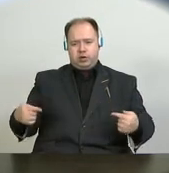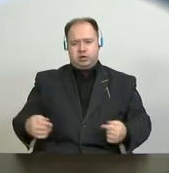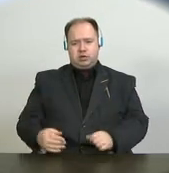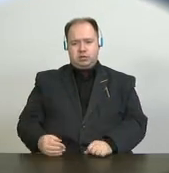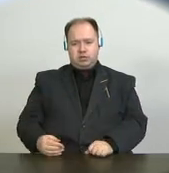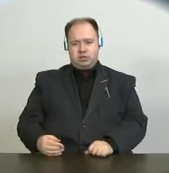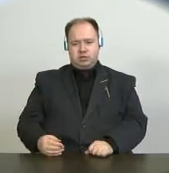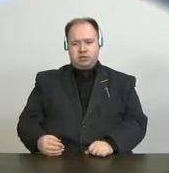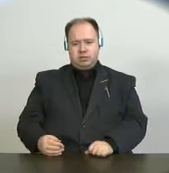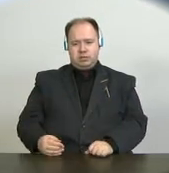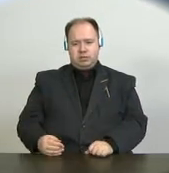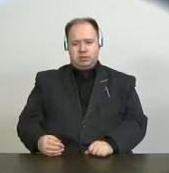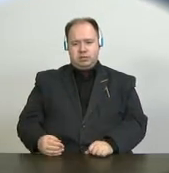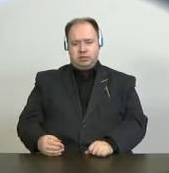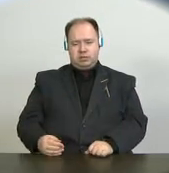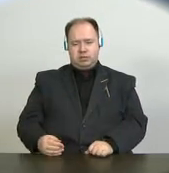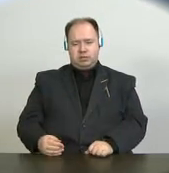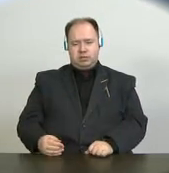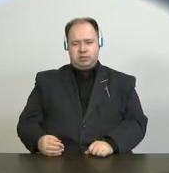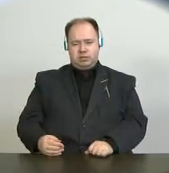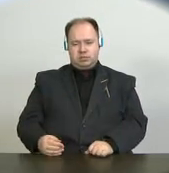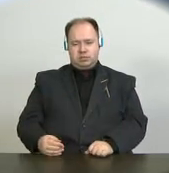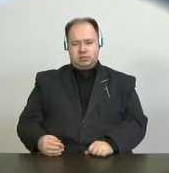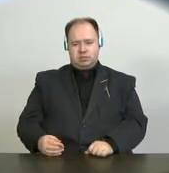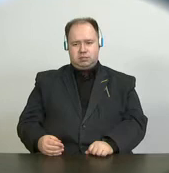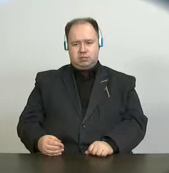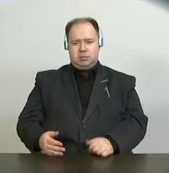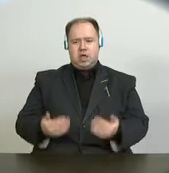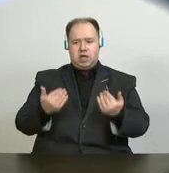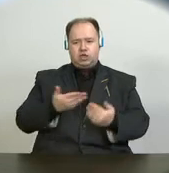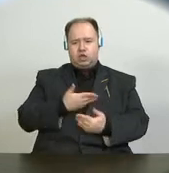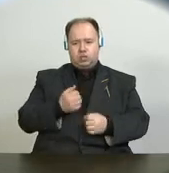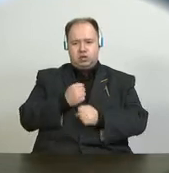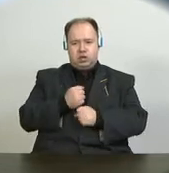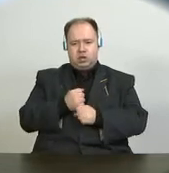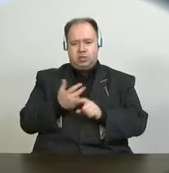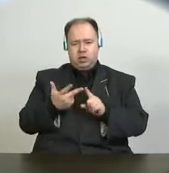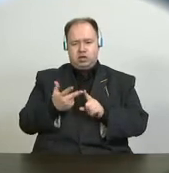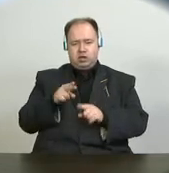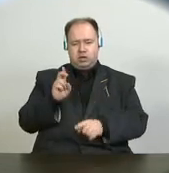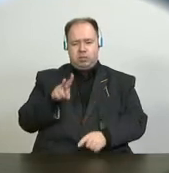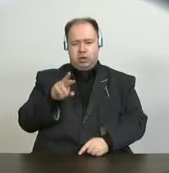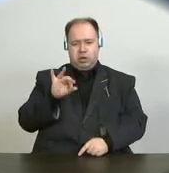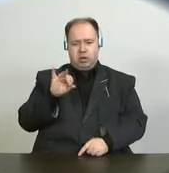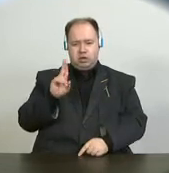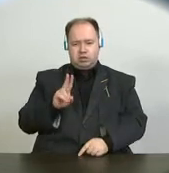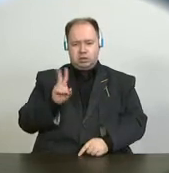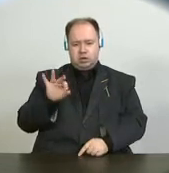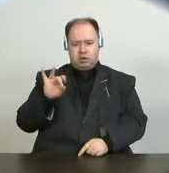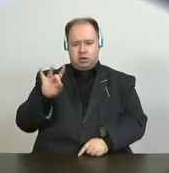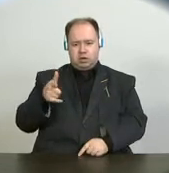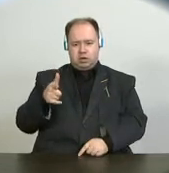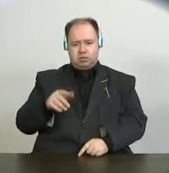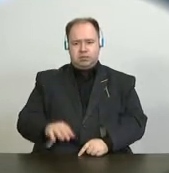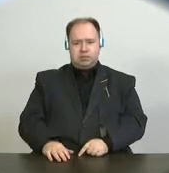да можно на сайте википедия сейчас мы делаем 3 блицкриг который запустим в этом году такой